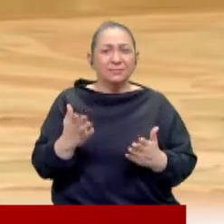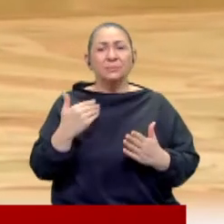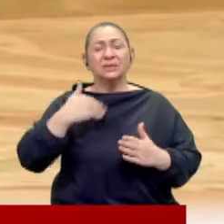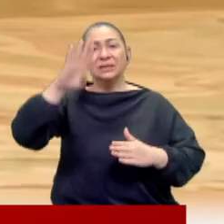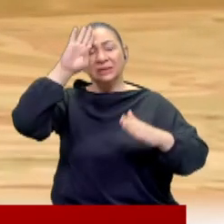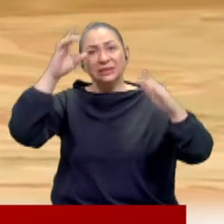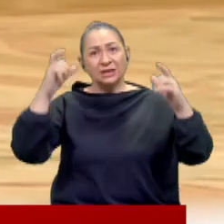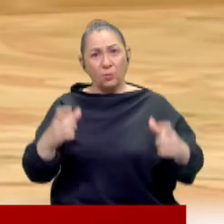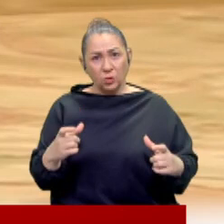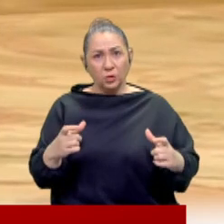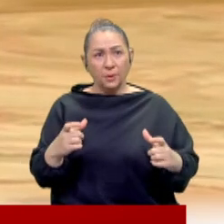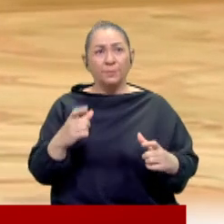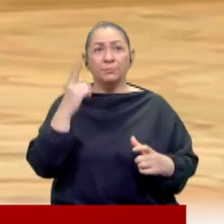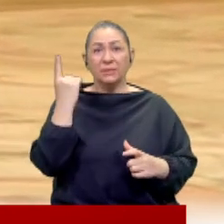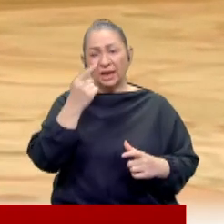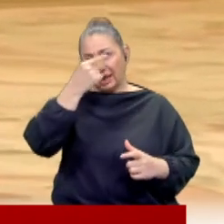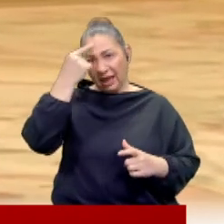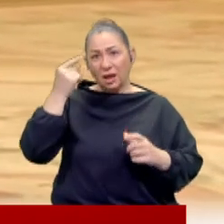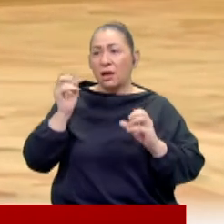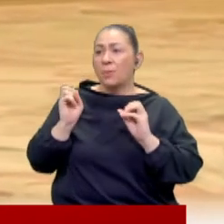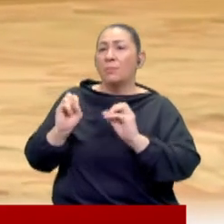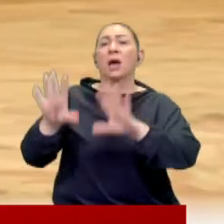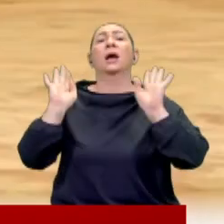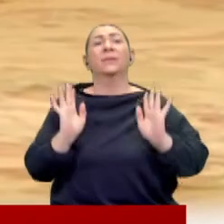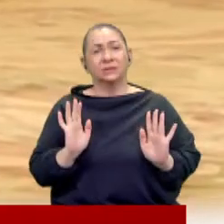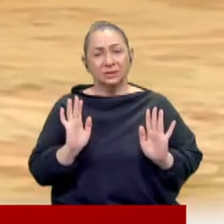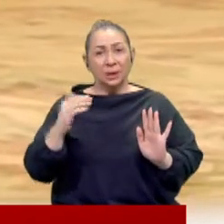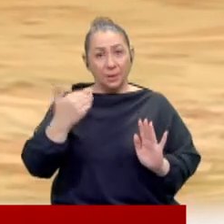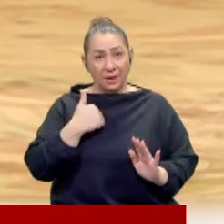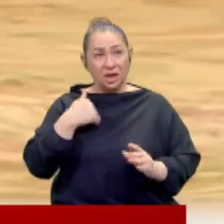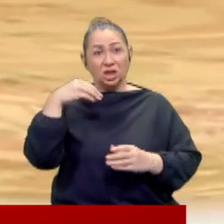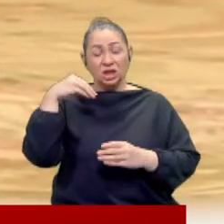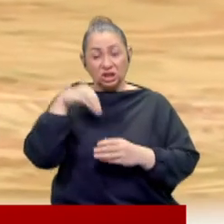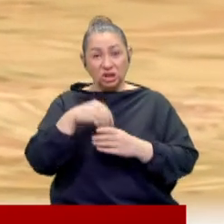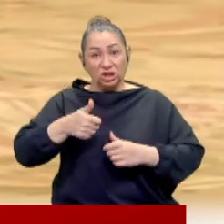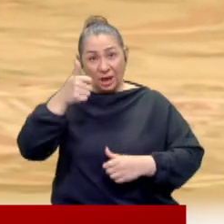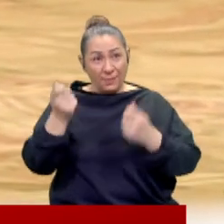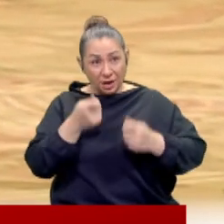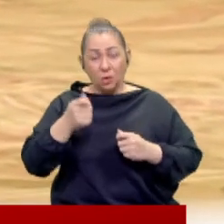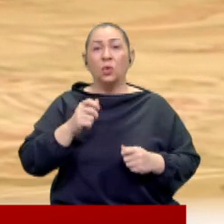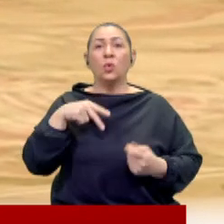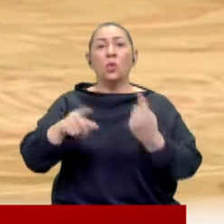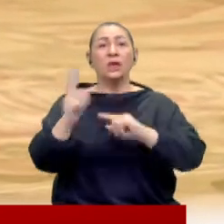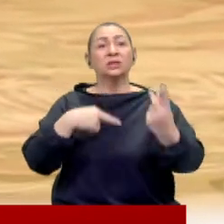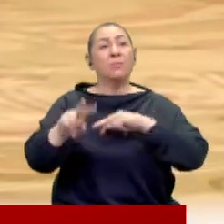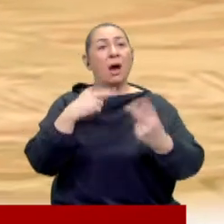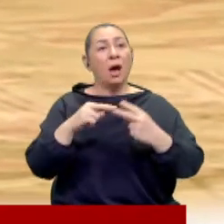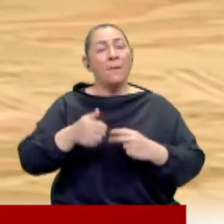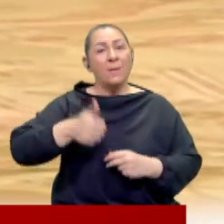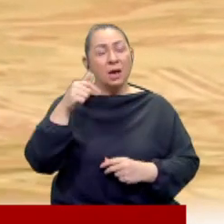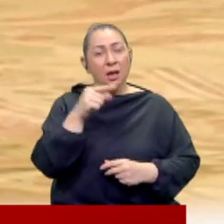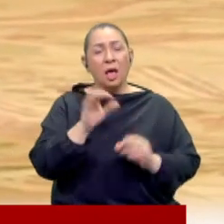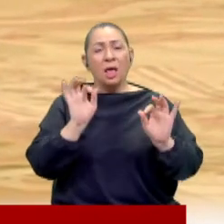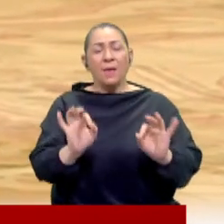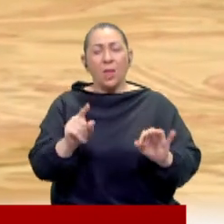biz İstanbul'u muzu bedava kaderine terk edemeyiz Ben işleri bakalım da Ulaştırma Bakanı mı